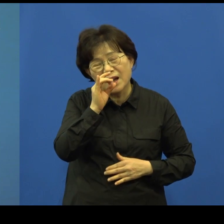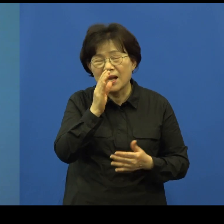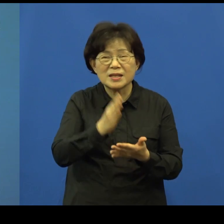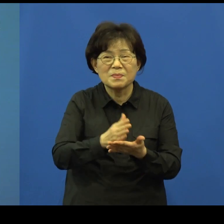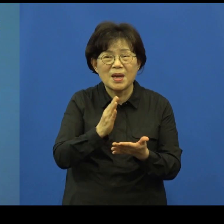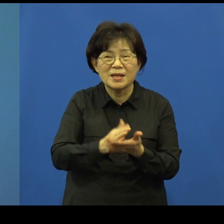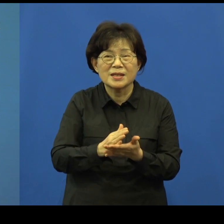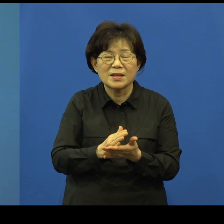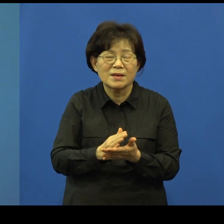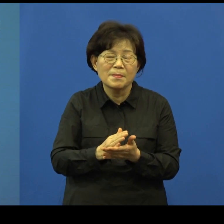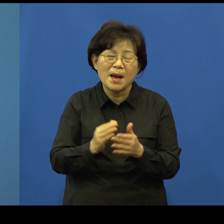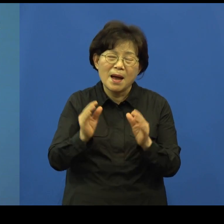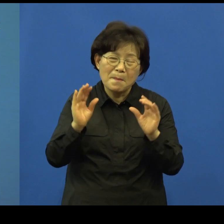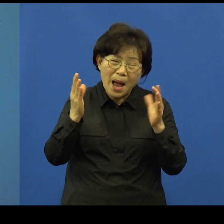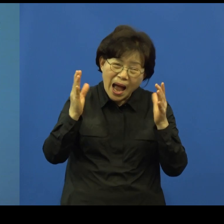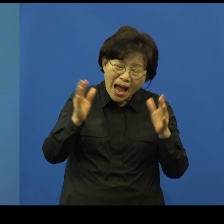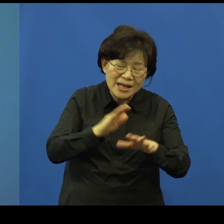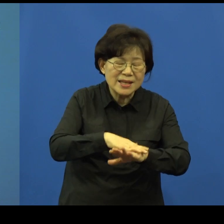막 박수를 쳐줘.